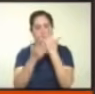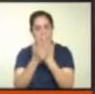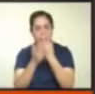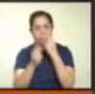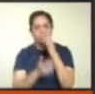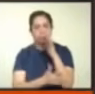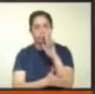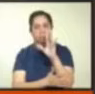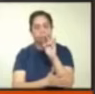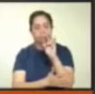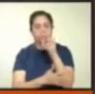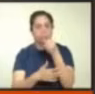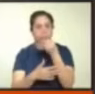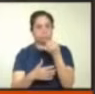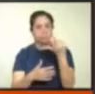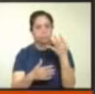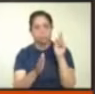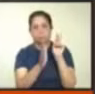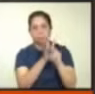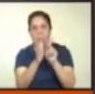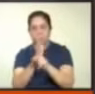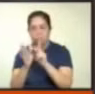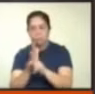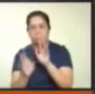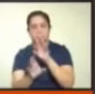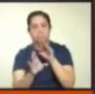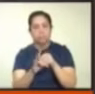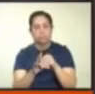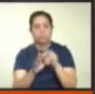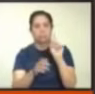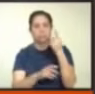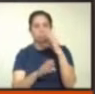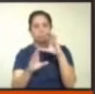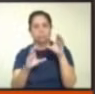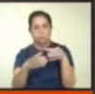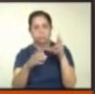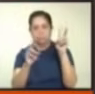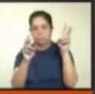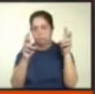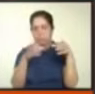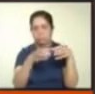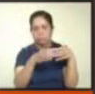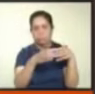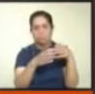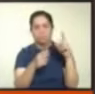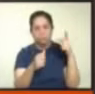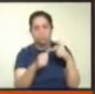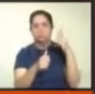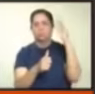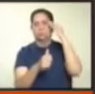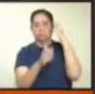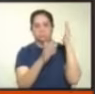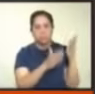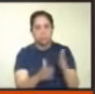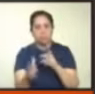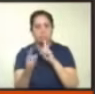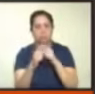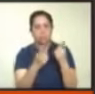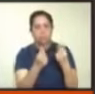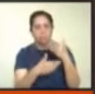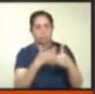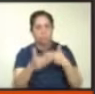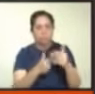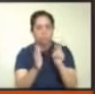sa 57 counts ng murder. Kasama sila sa first class of accused na tinatawag o yung may alam sa plano at pagsasagawa